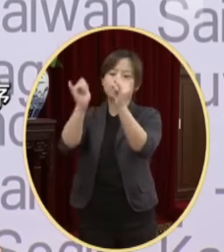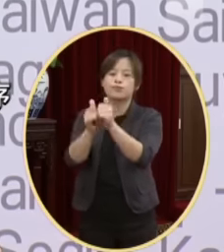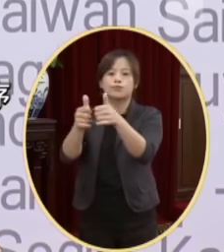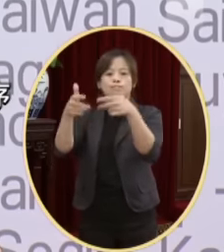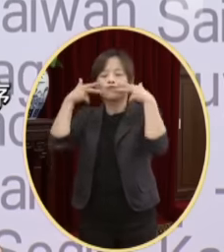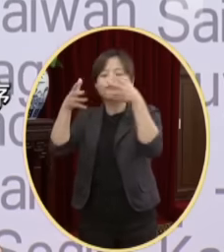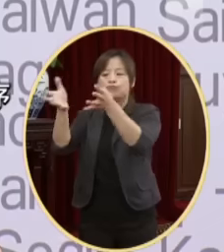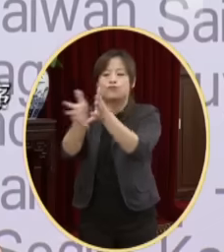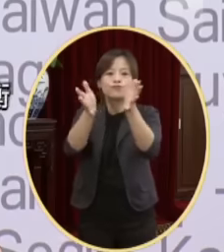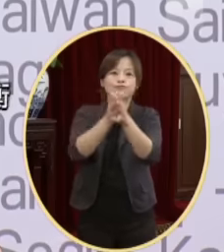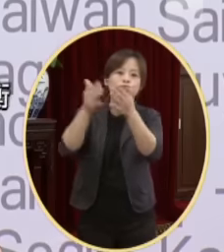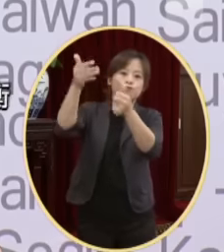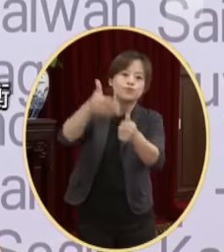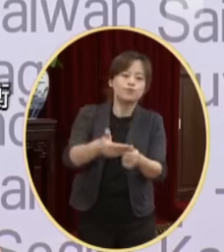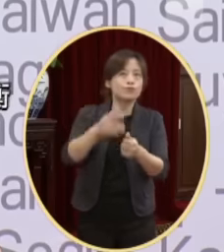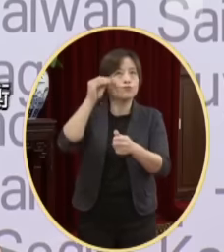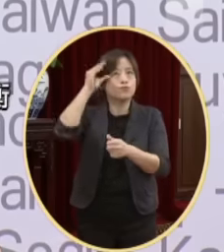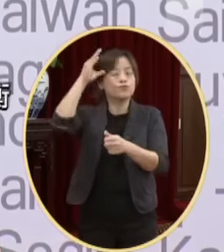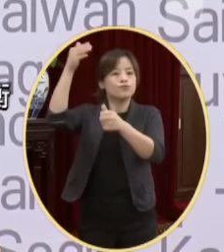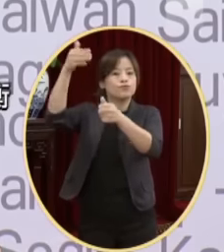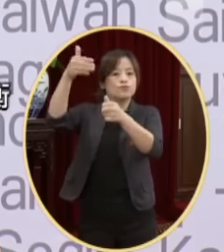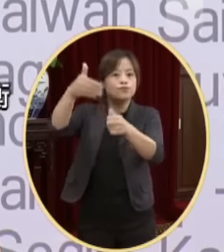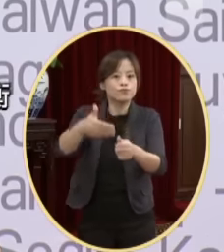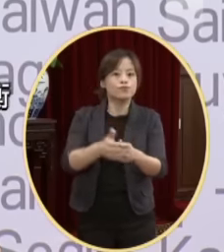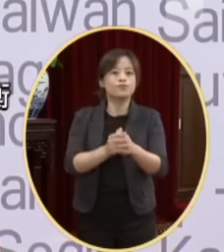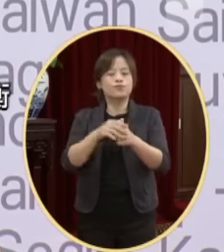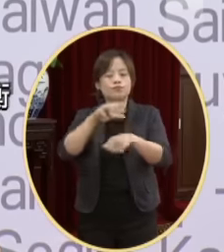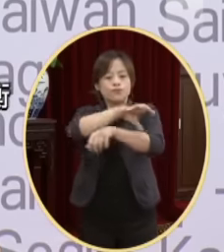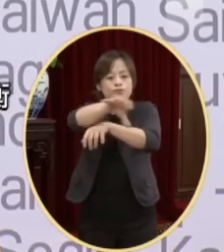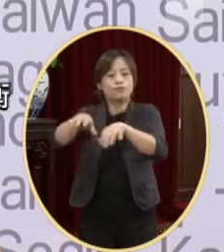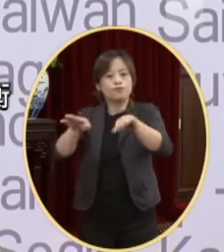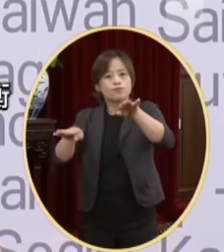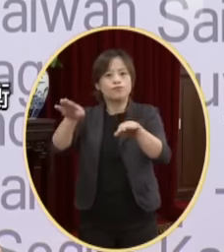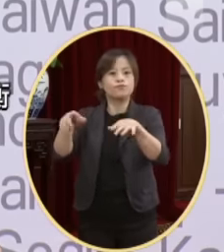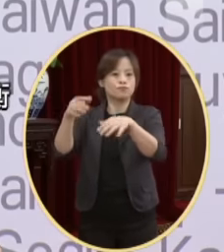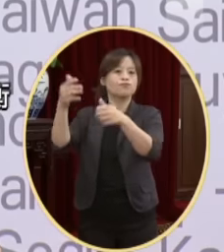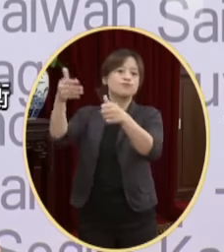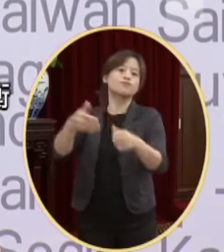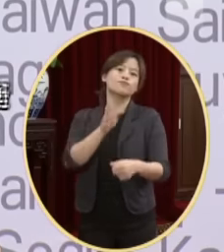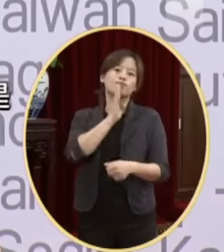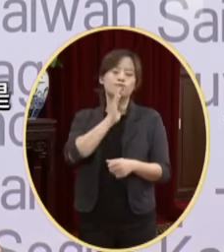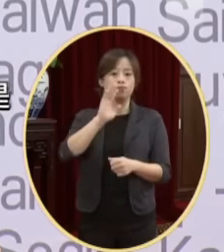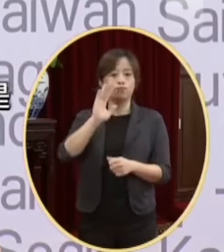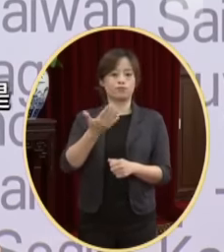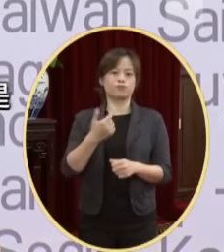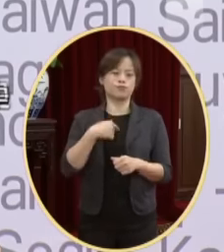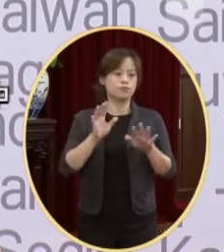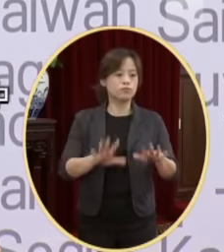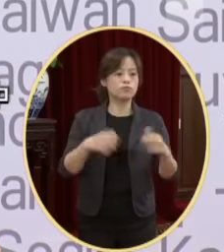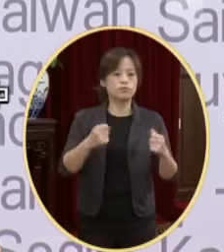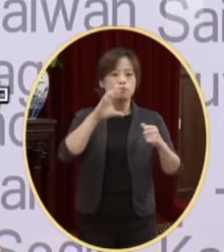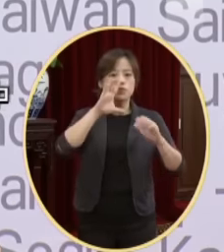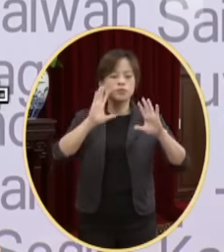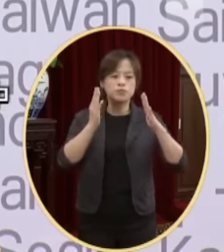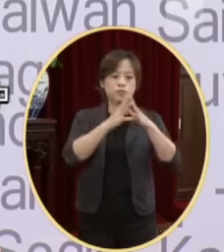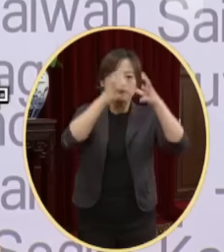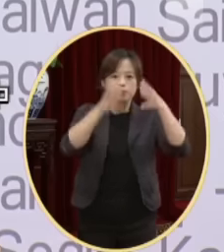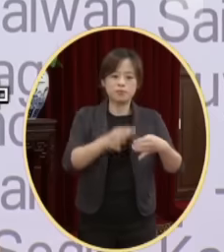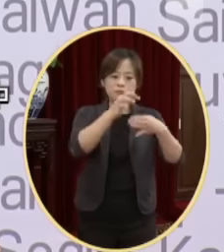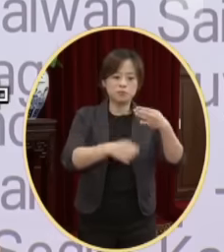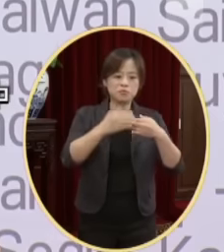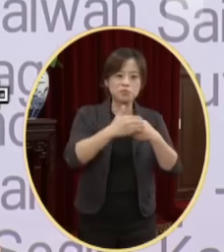序，并以传统的智慧维系生态的平衡，但是在现代国家体制建立